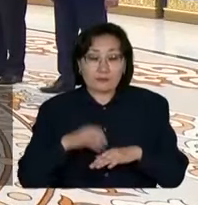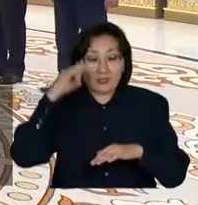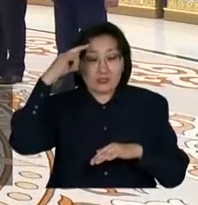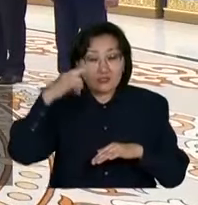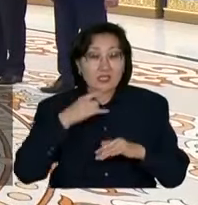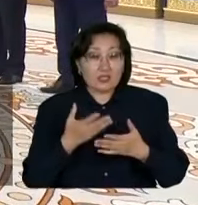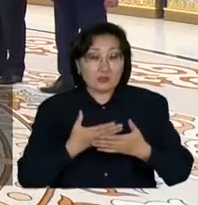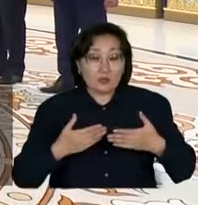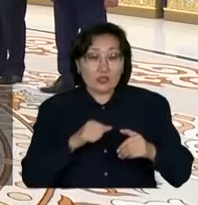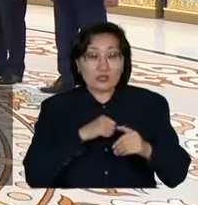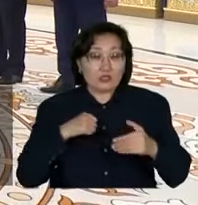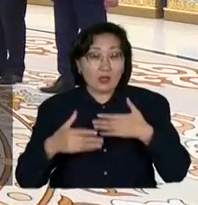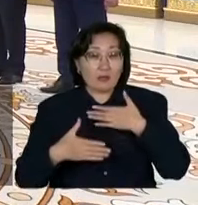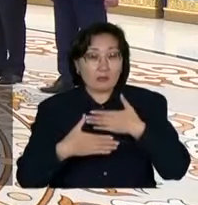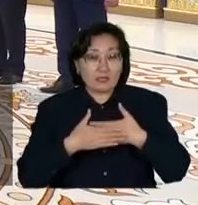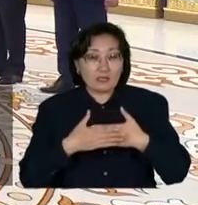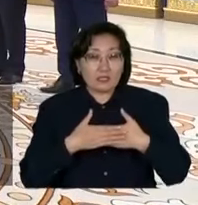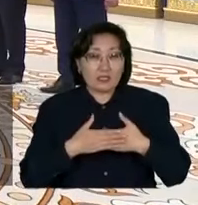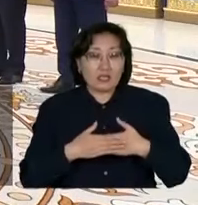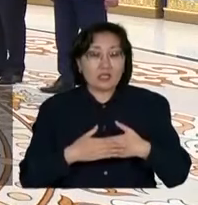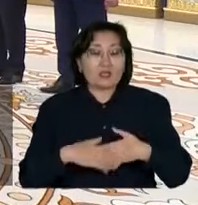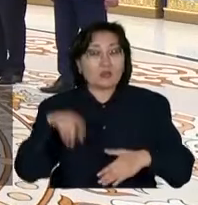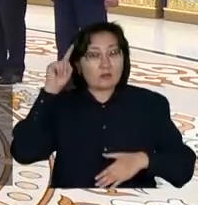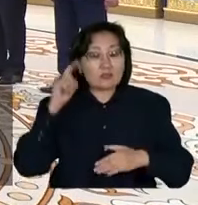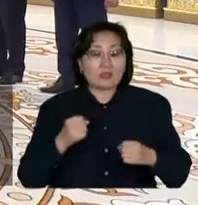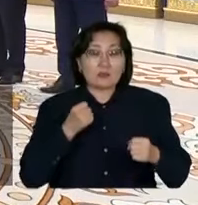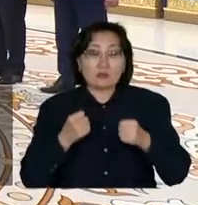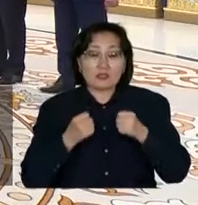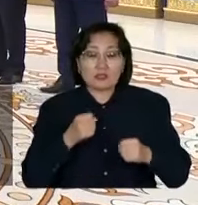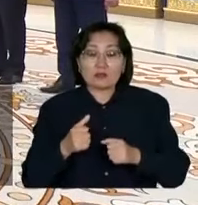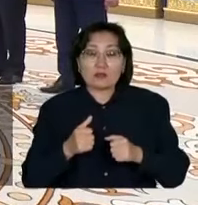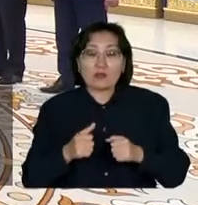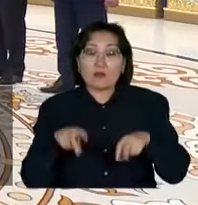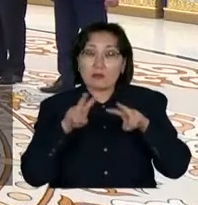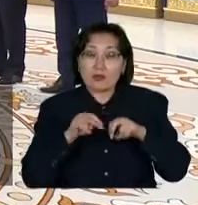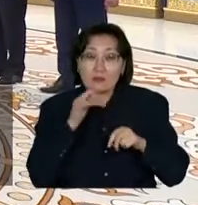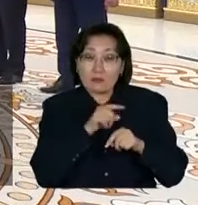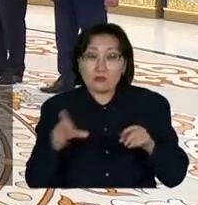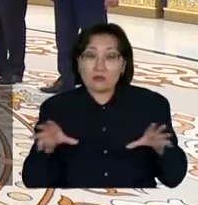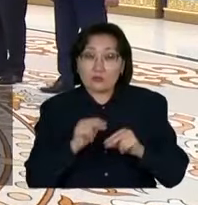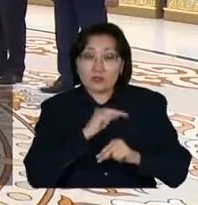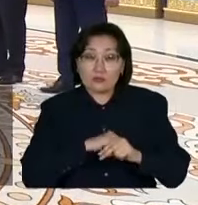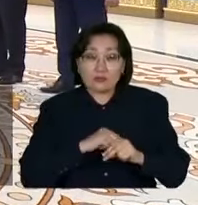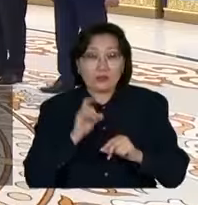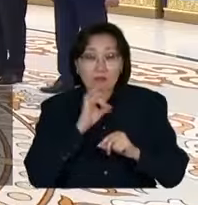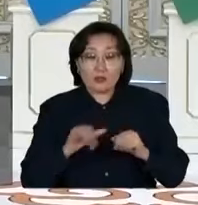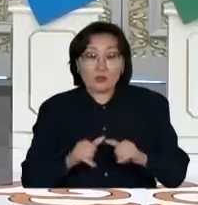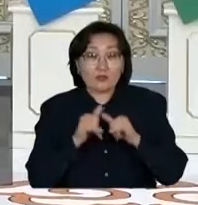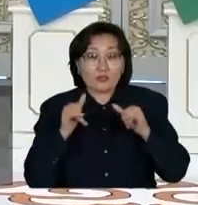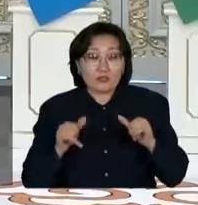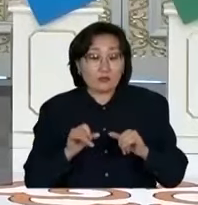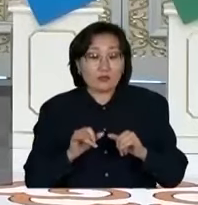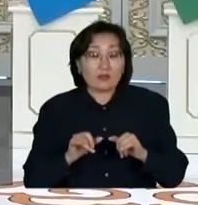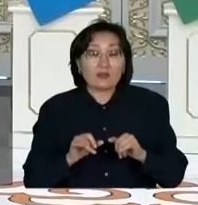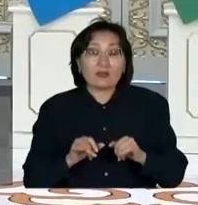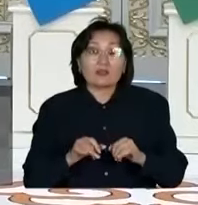Казахстан – наш самый близкий, надежный и испытанный временем партнер. Не будет преувеличением сказать, что в